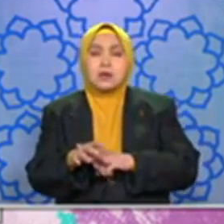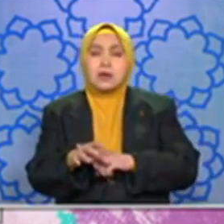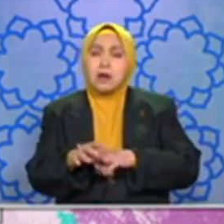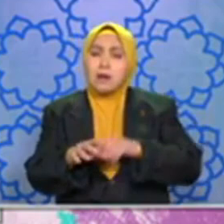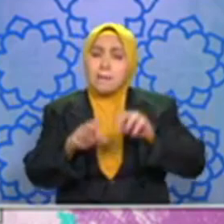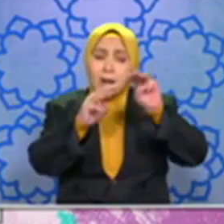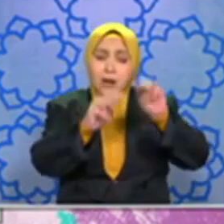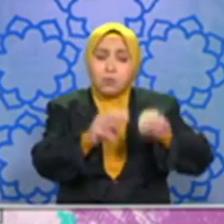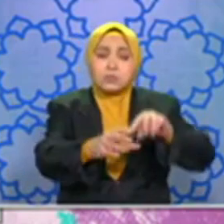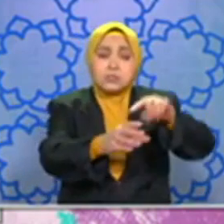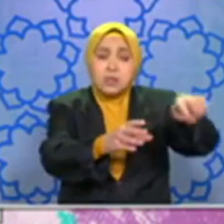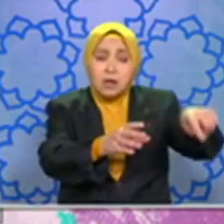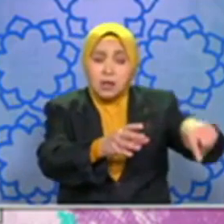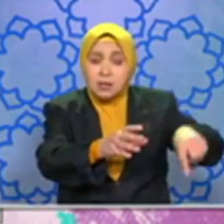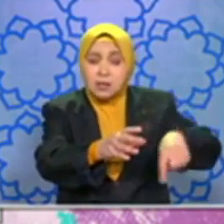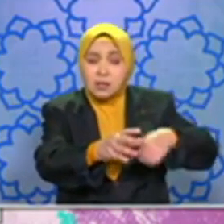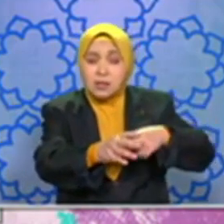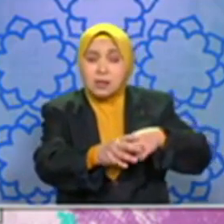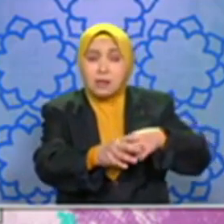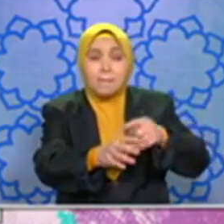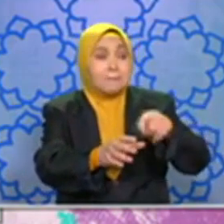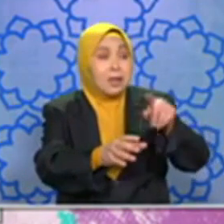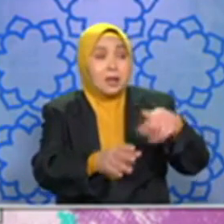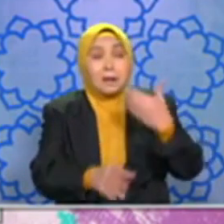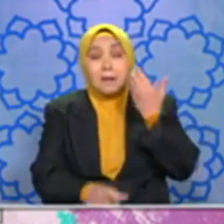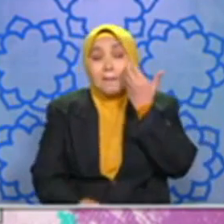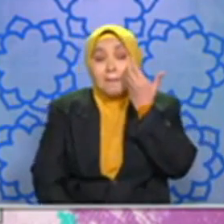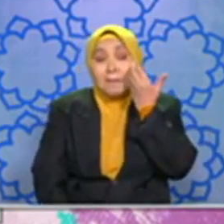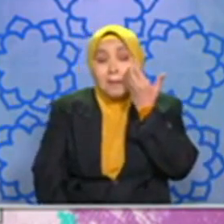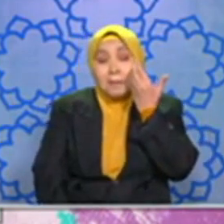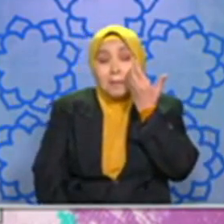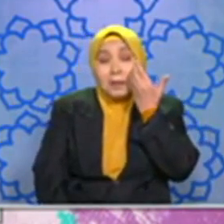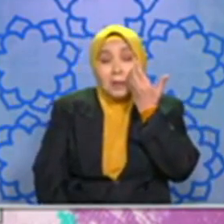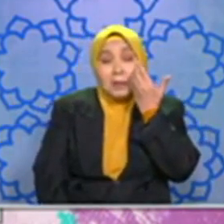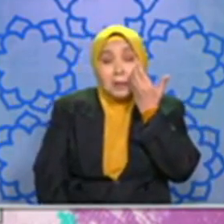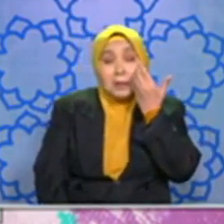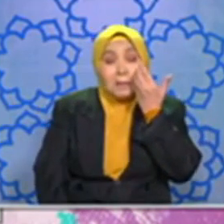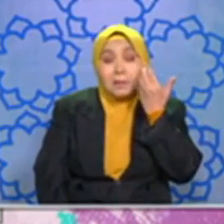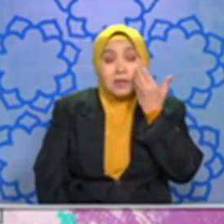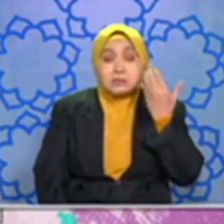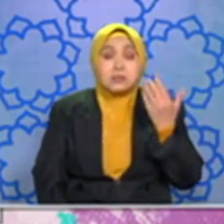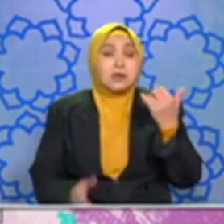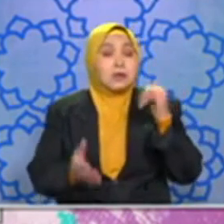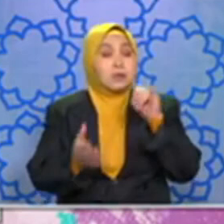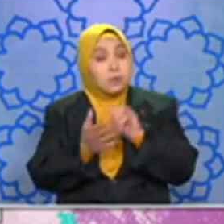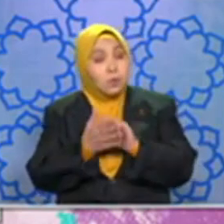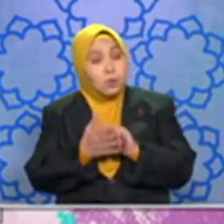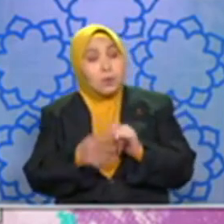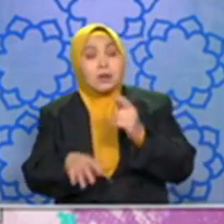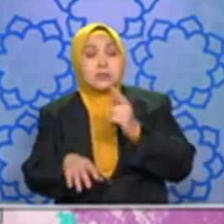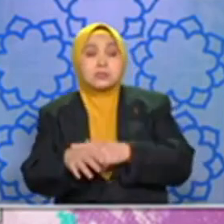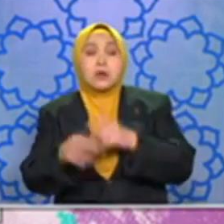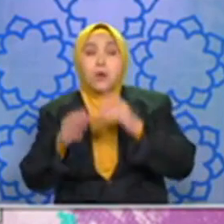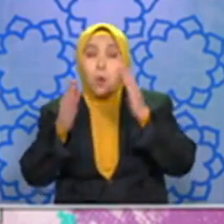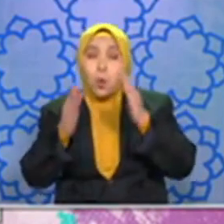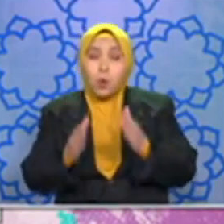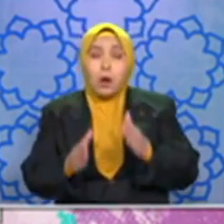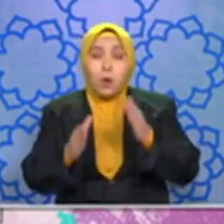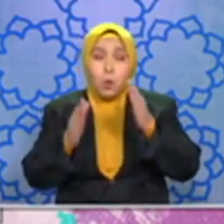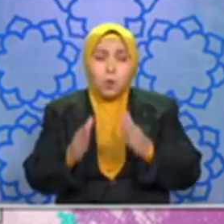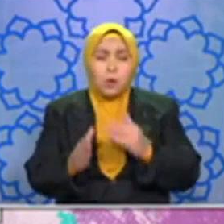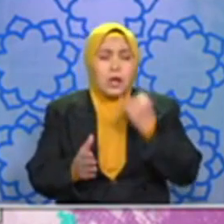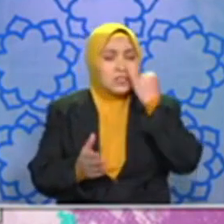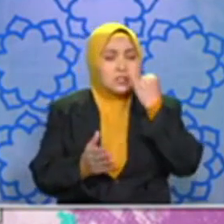يستمعون إليك وإذ هم نجوى